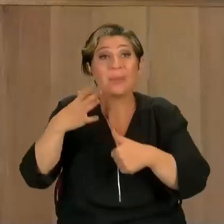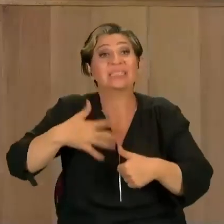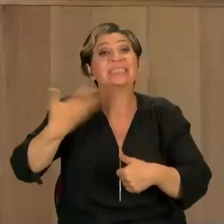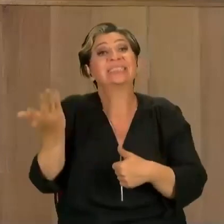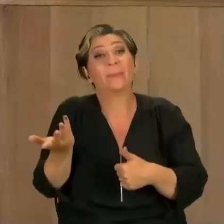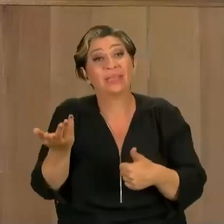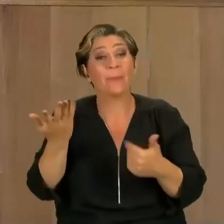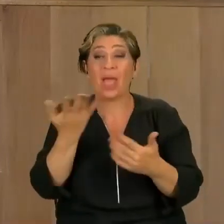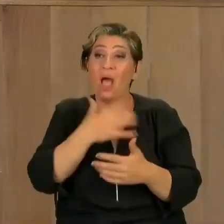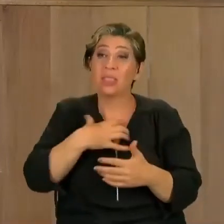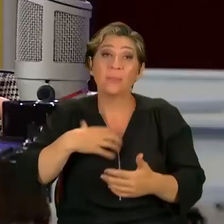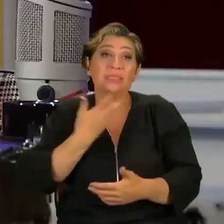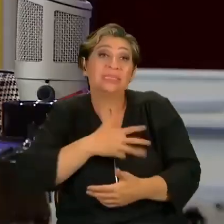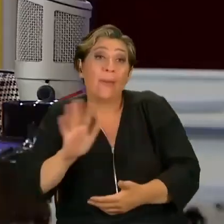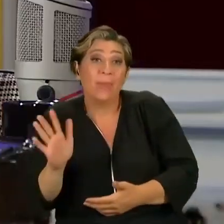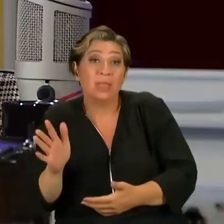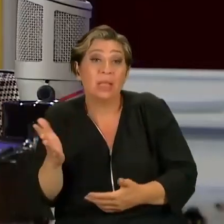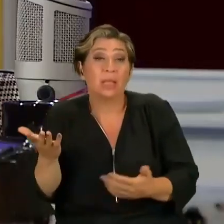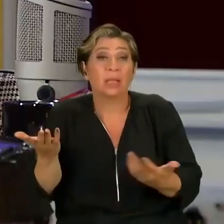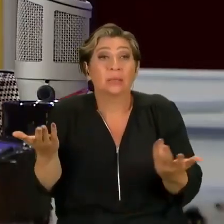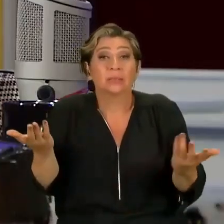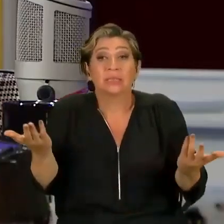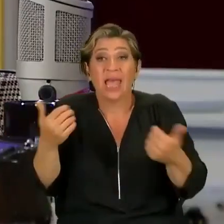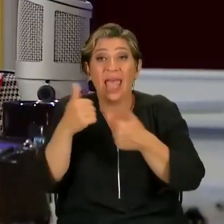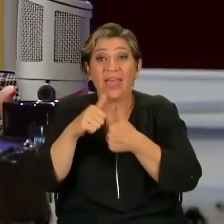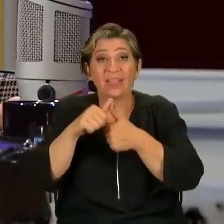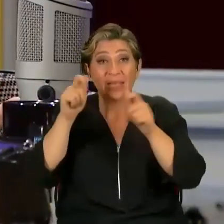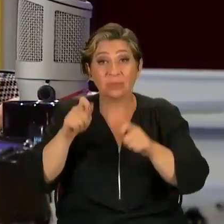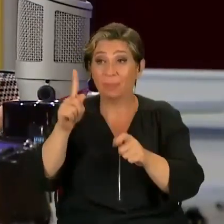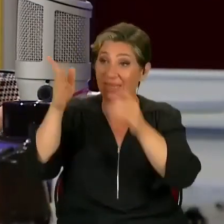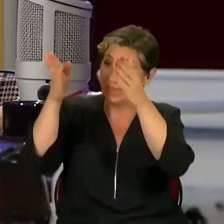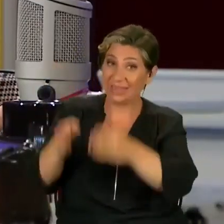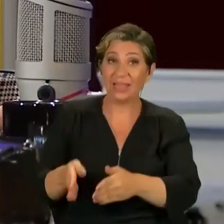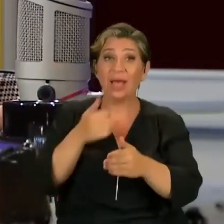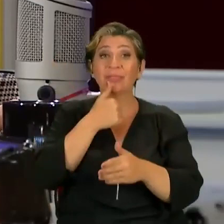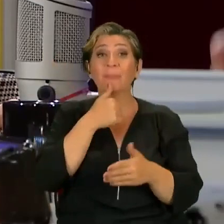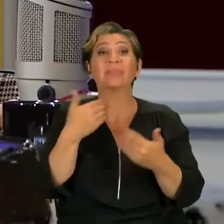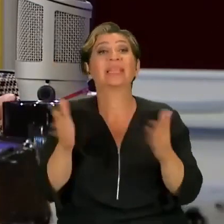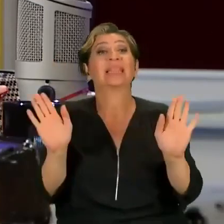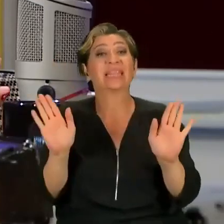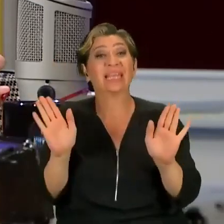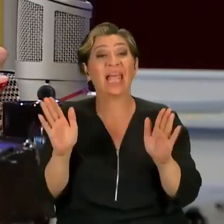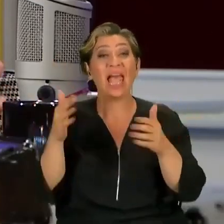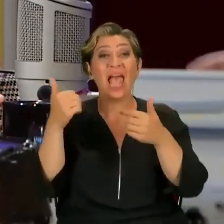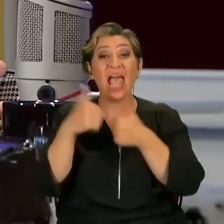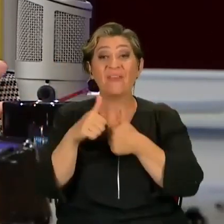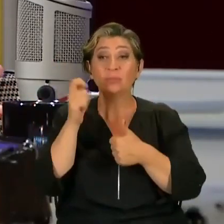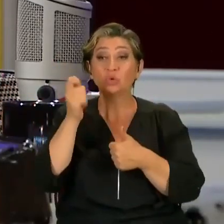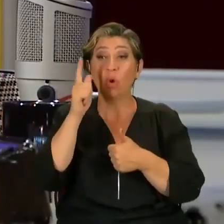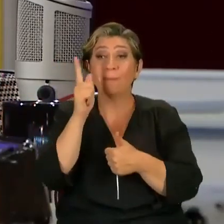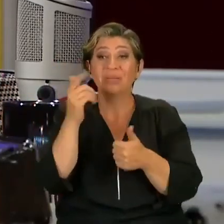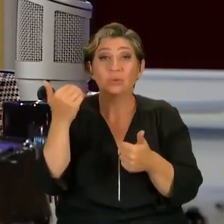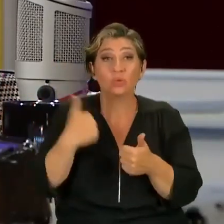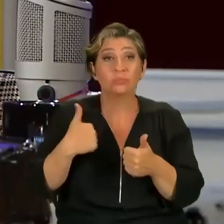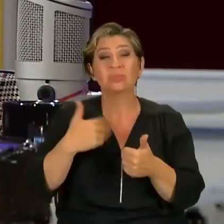evlendirilmek istemedi, belki annemi sevmedi. Yani zaten evlilik yapabilecek bir adam değildi. Evlenmek zor bir